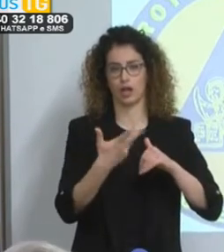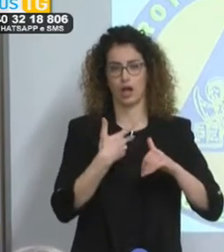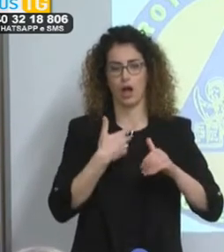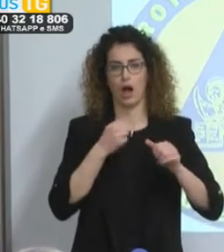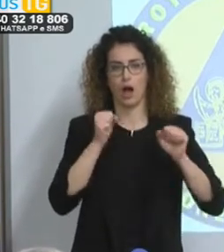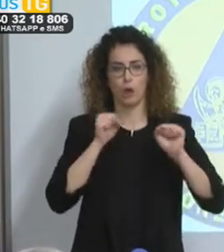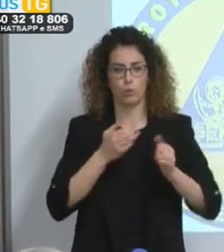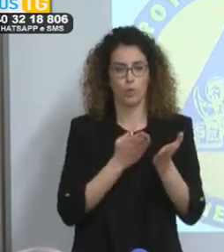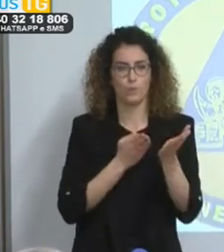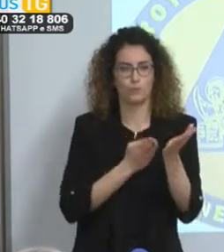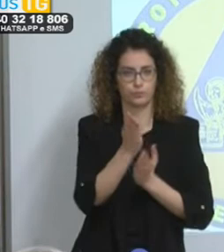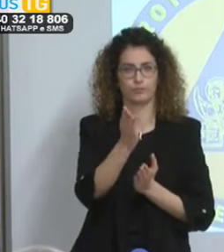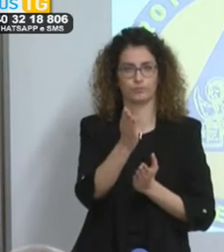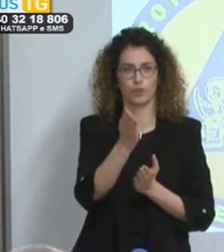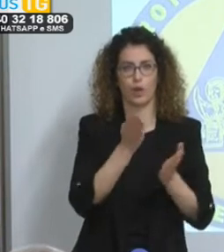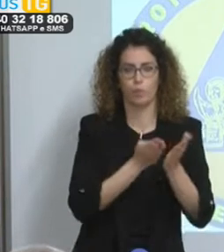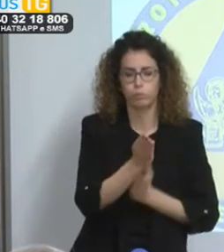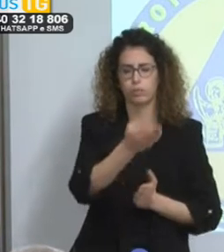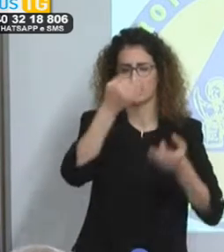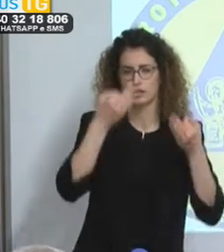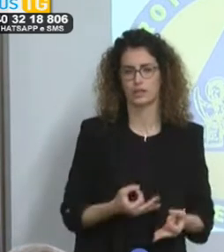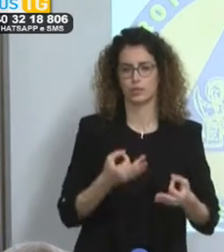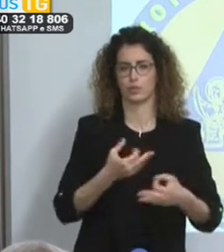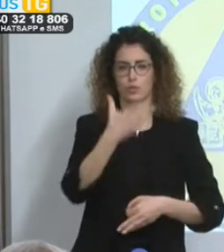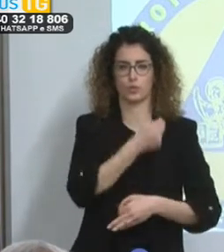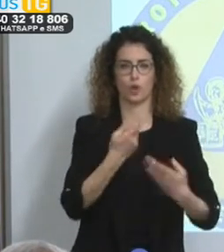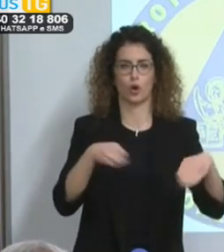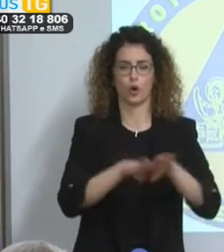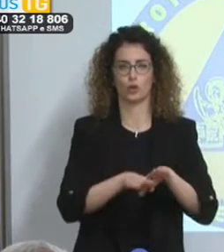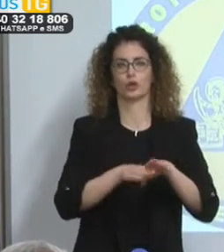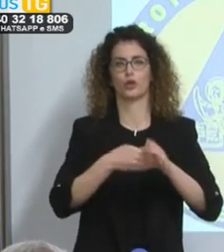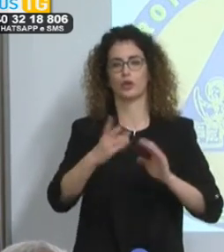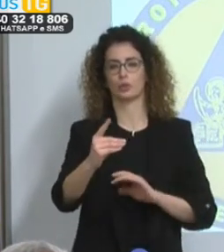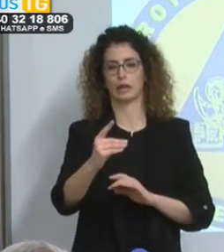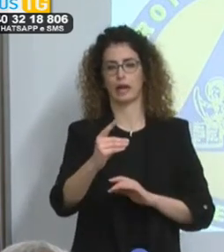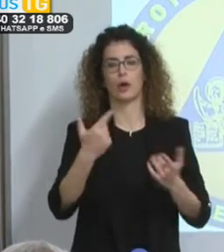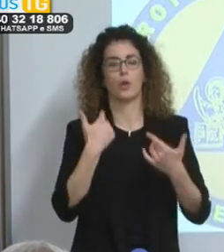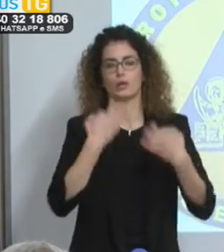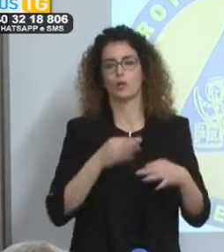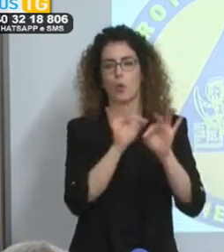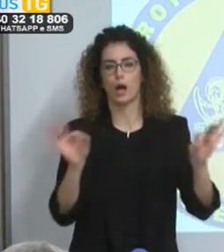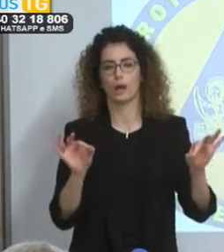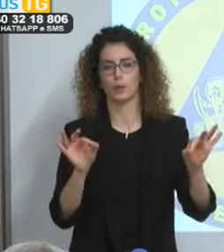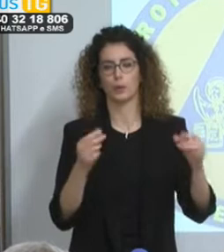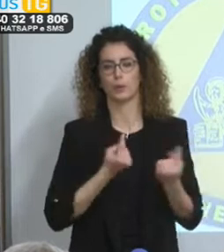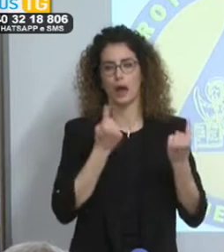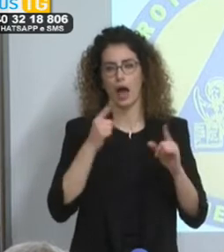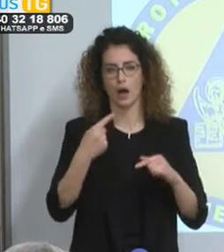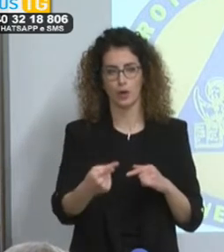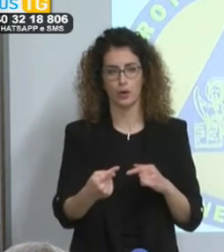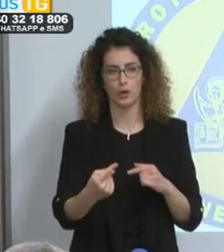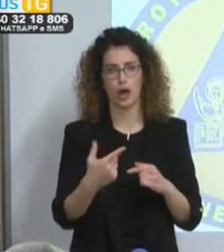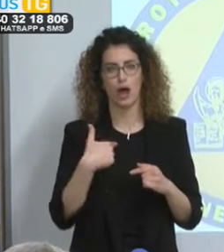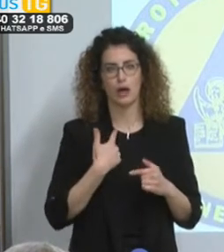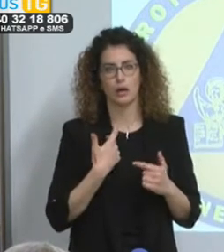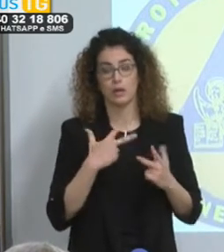preferenziale assoluta per chiuderli entro domenica. Poi resterà qualcuno, spero che non sia preso, magari utilizzeremo per capire anche